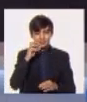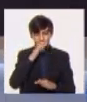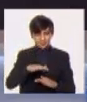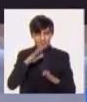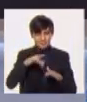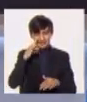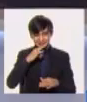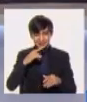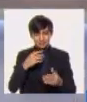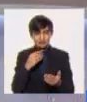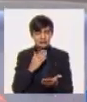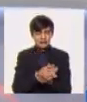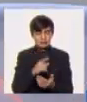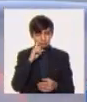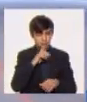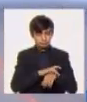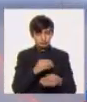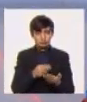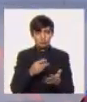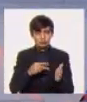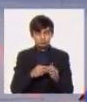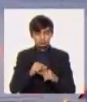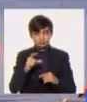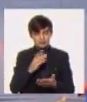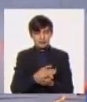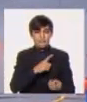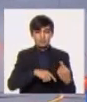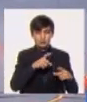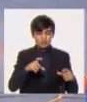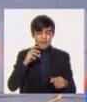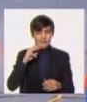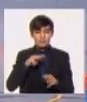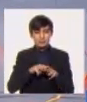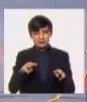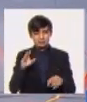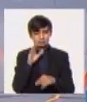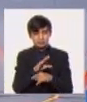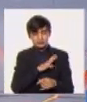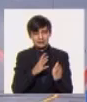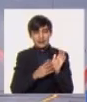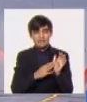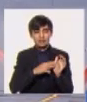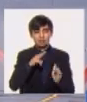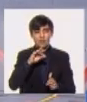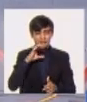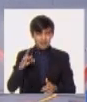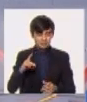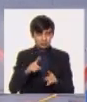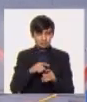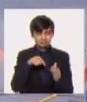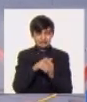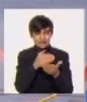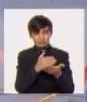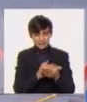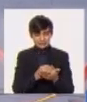аймағында қымбатшылық байқалады. Басқасын айтпағанда, кәсіпкерлер министрлік бекіткен 9 тауардың тізіміне кіретін